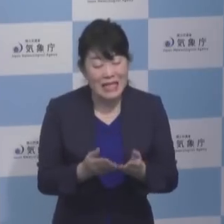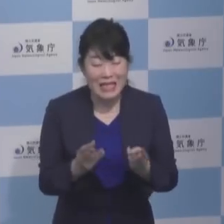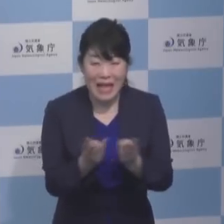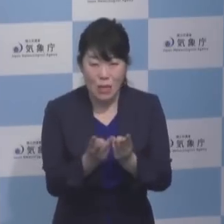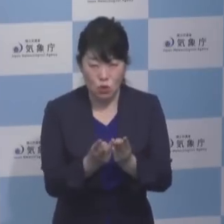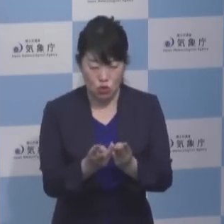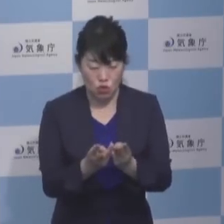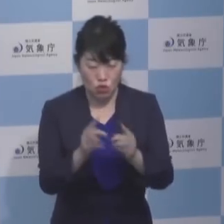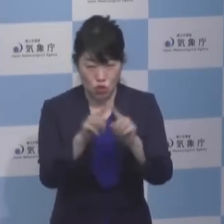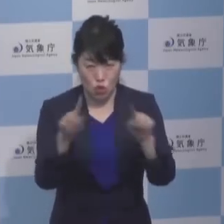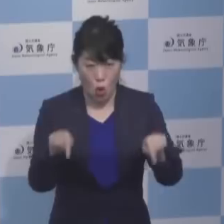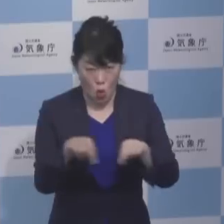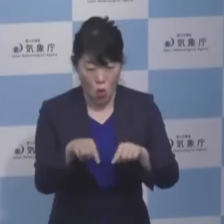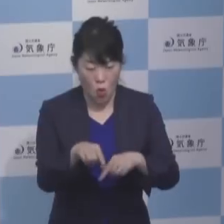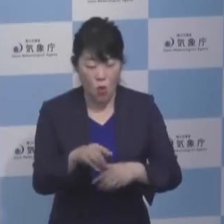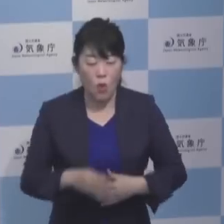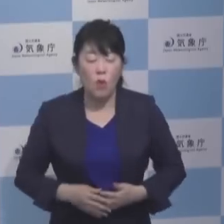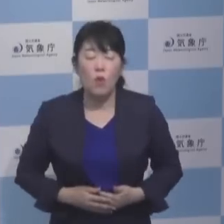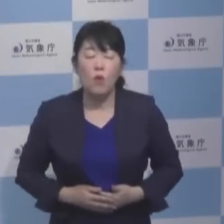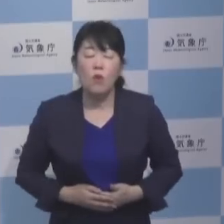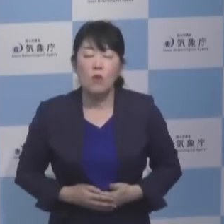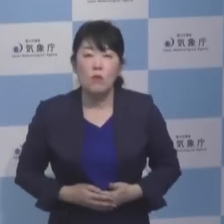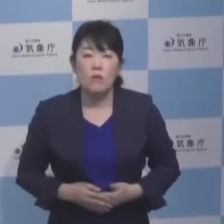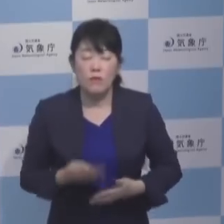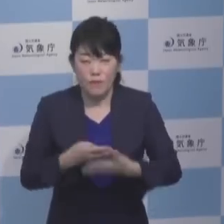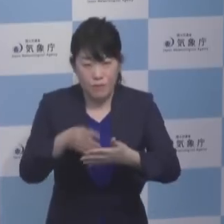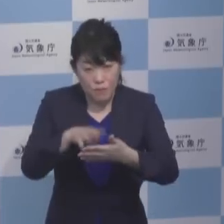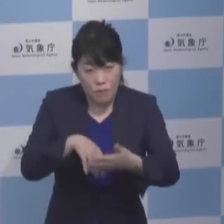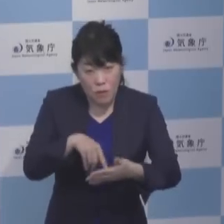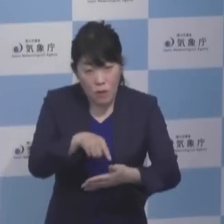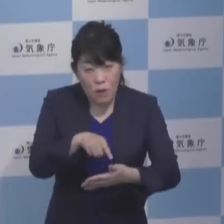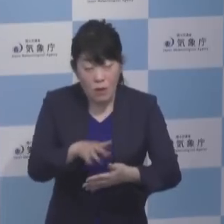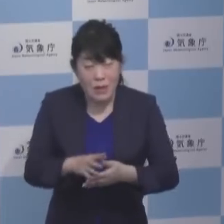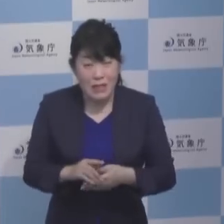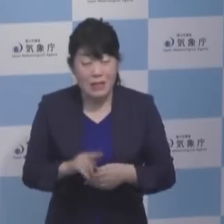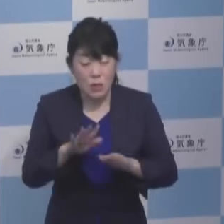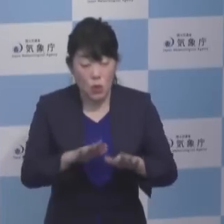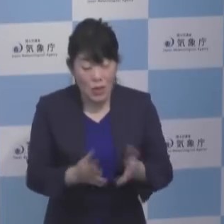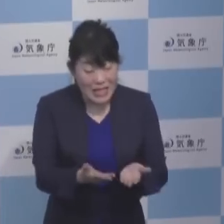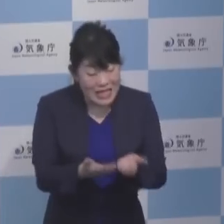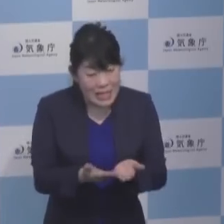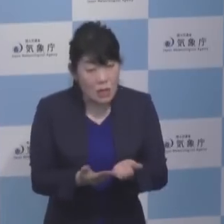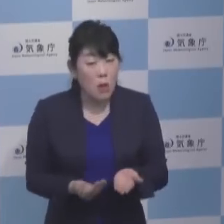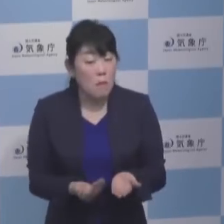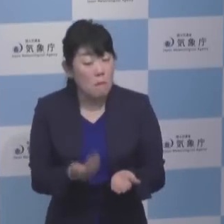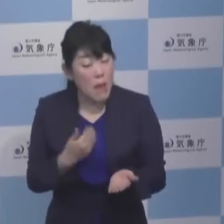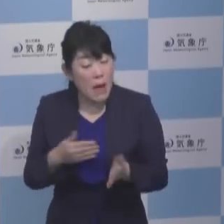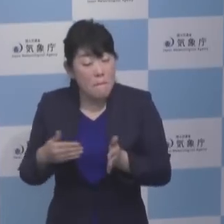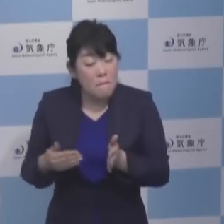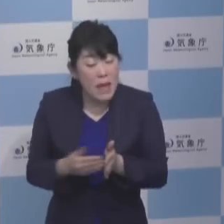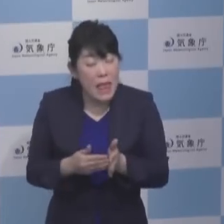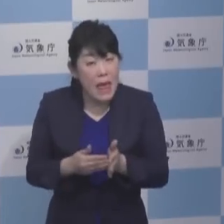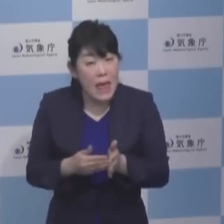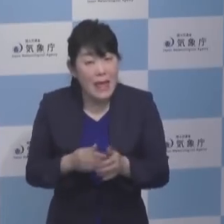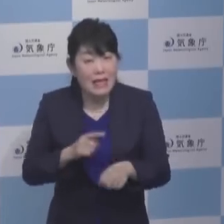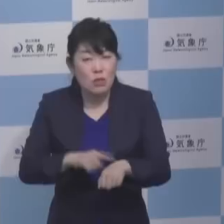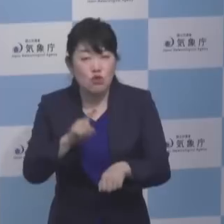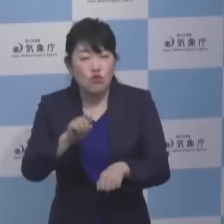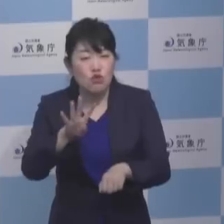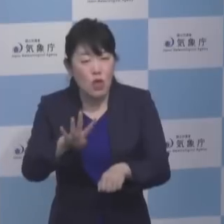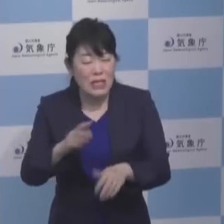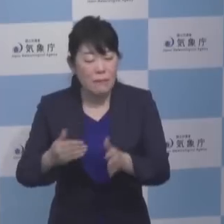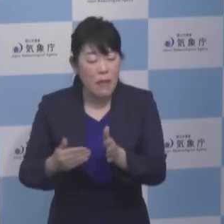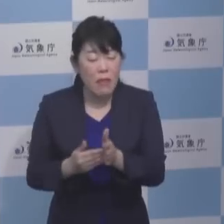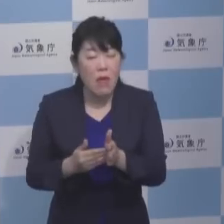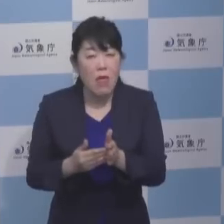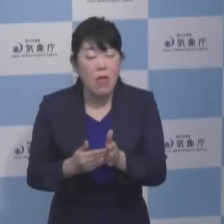していただきたいのはこの今日の地震の前までの回数表になっています。14時までですのでこれま